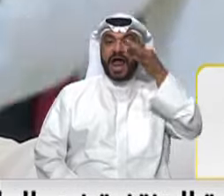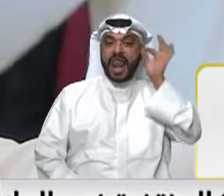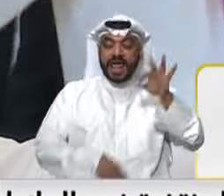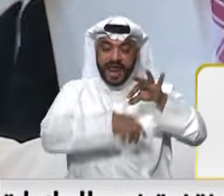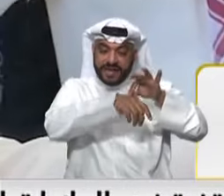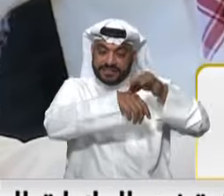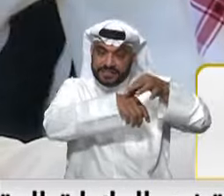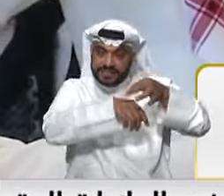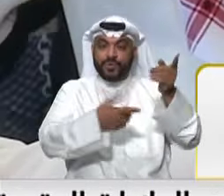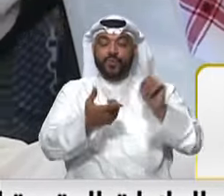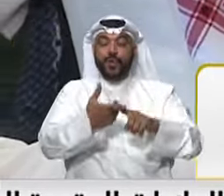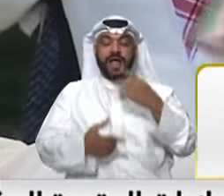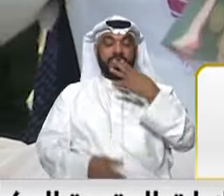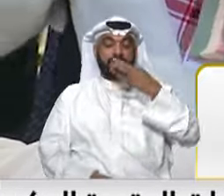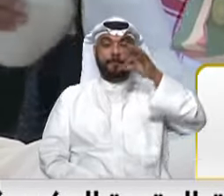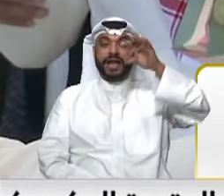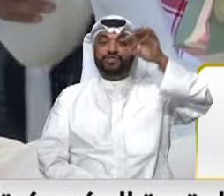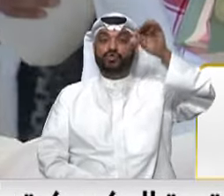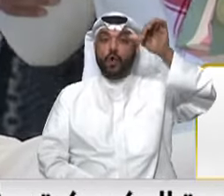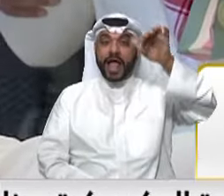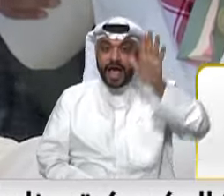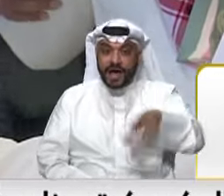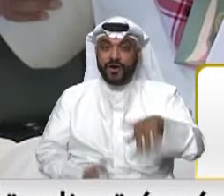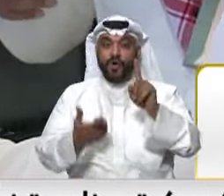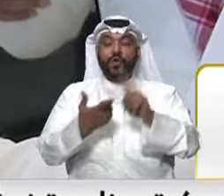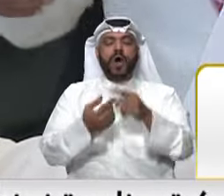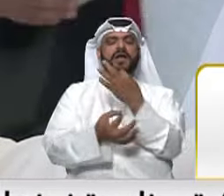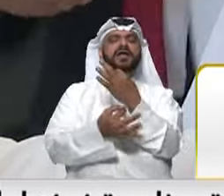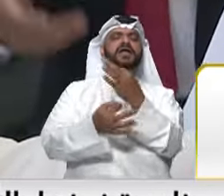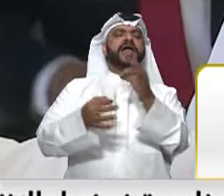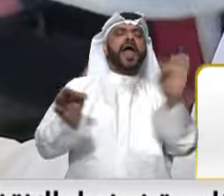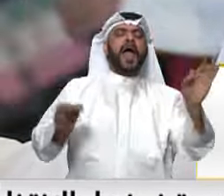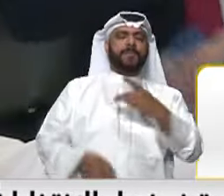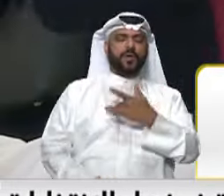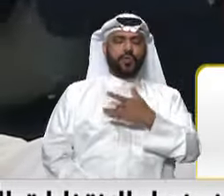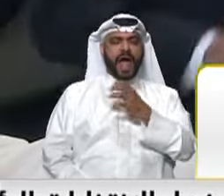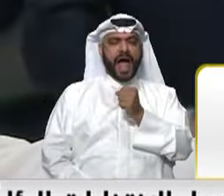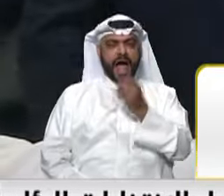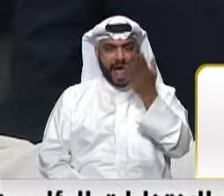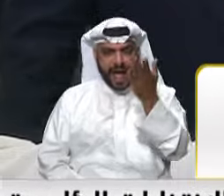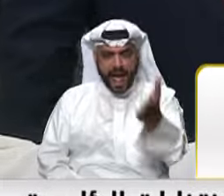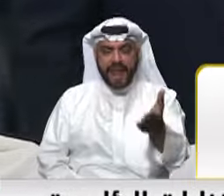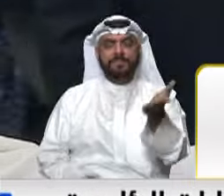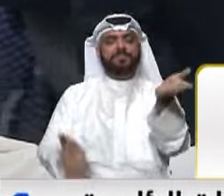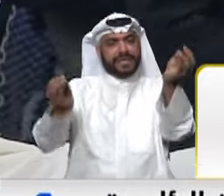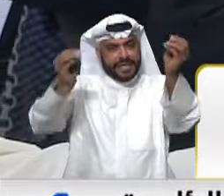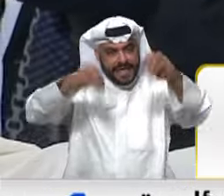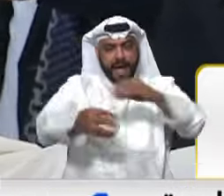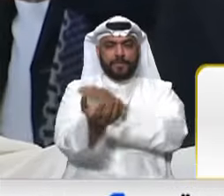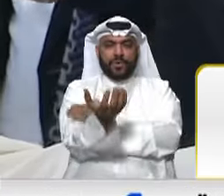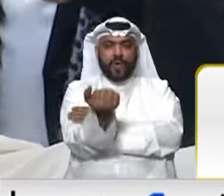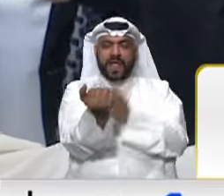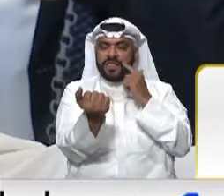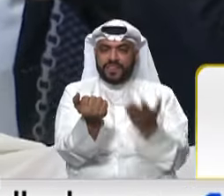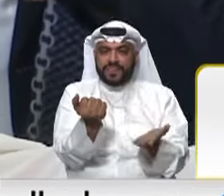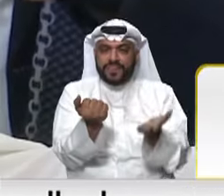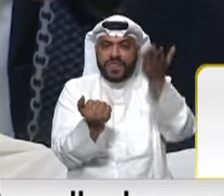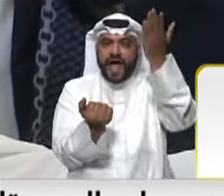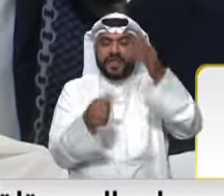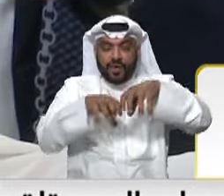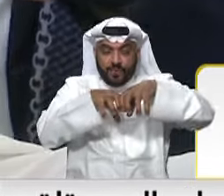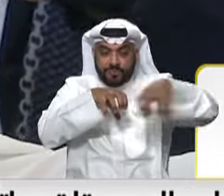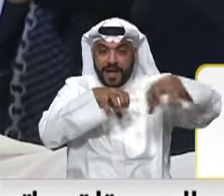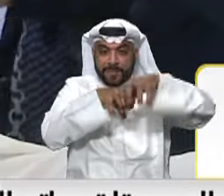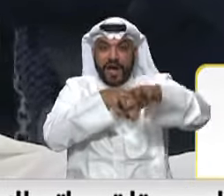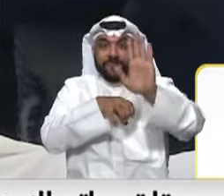وأمراض السكر والقدم السكرية والأمراض المزمنة والقلب والكثير من التخصصات سواء الصحة